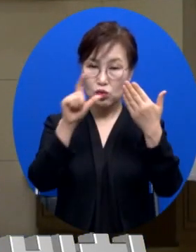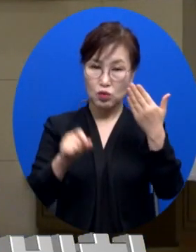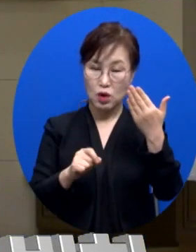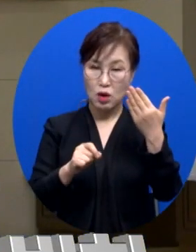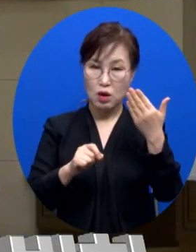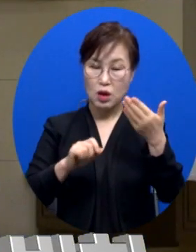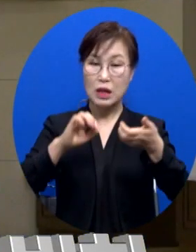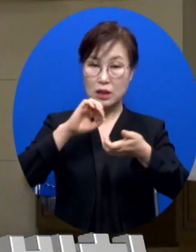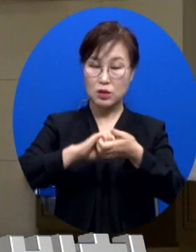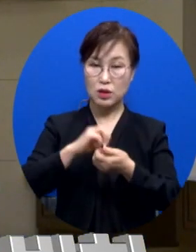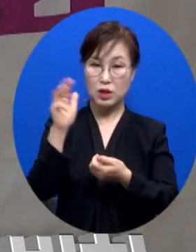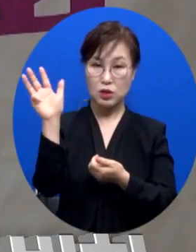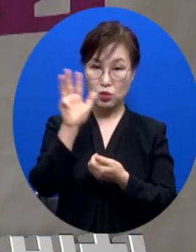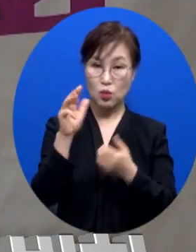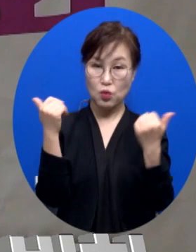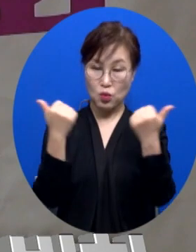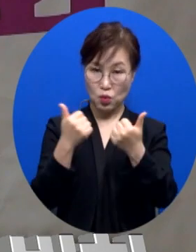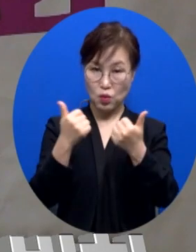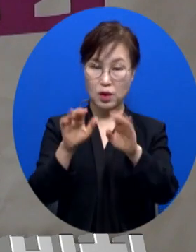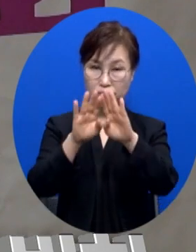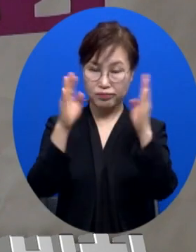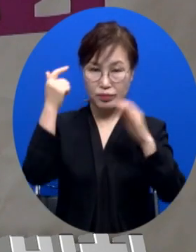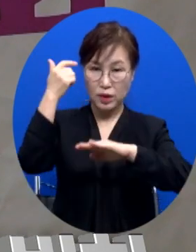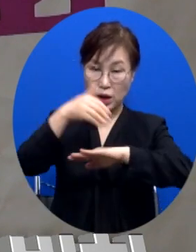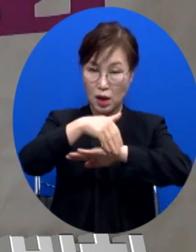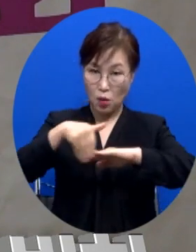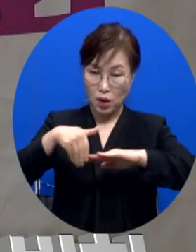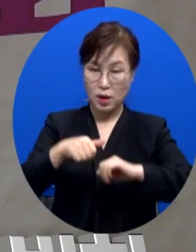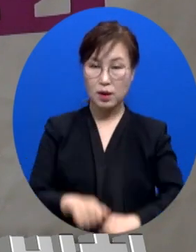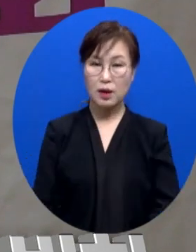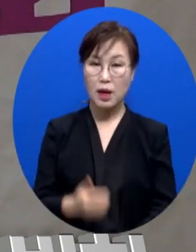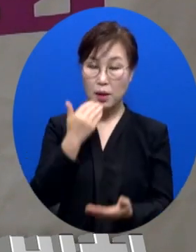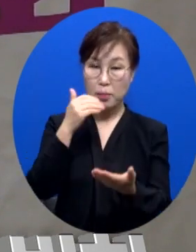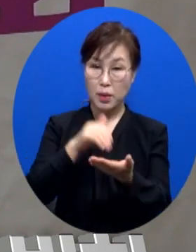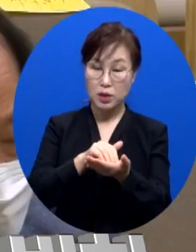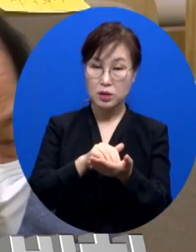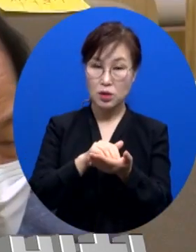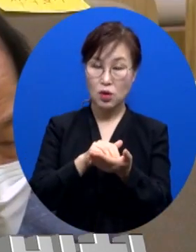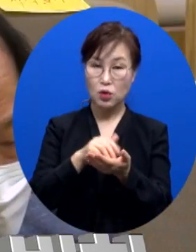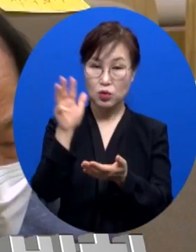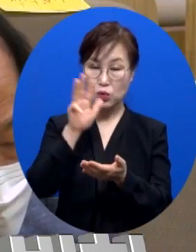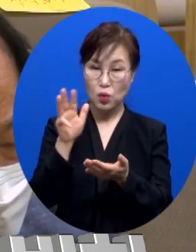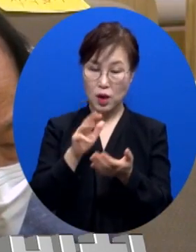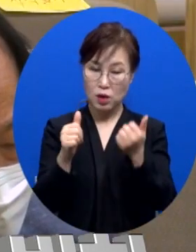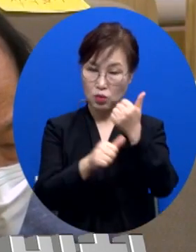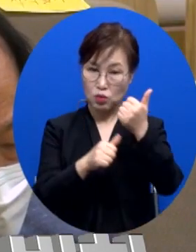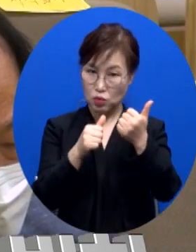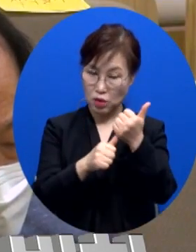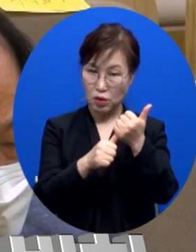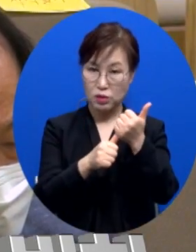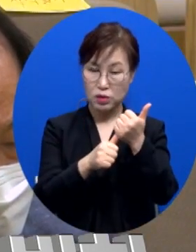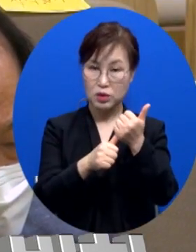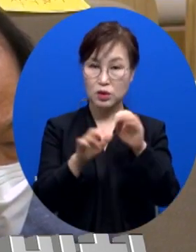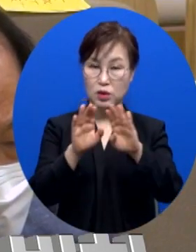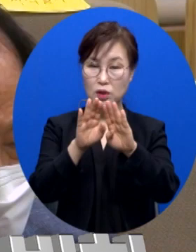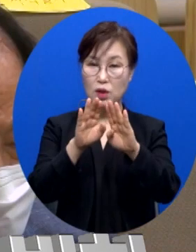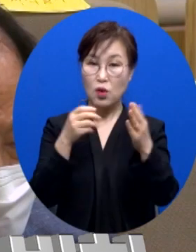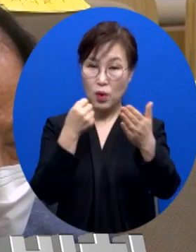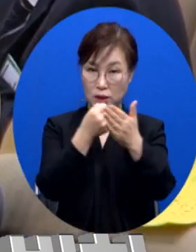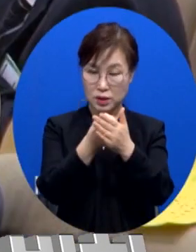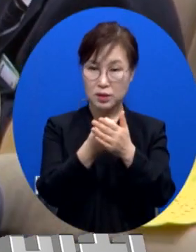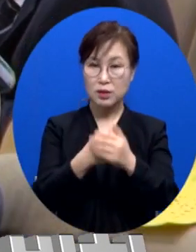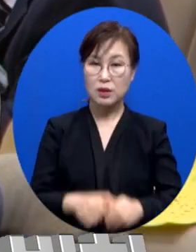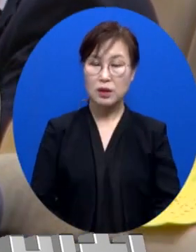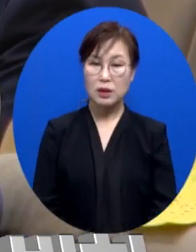있습니다. 대한예수기장로회 백석총회가 후보 추천위원회를 열고 다가오는 정기총회의 임원 후보를